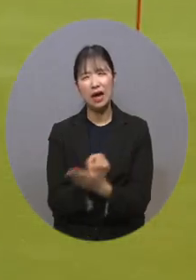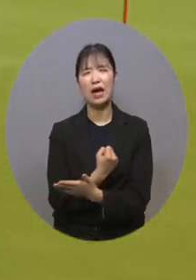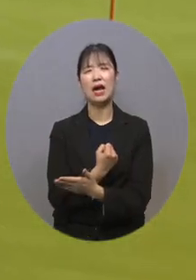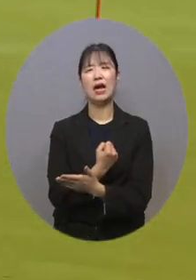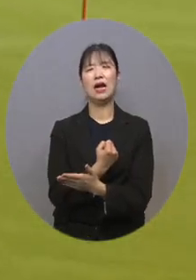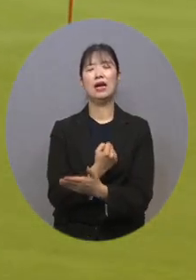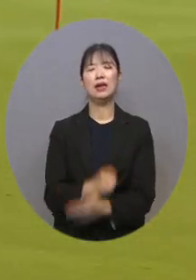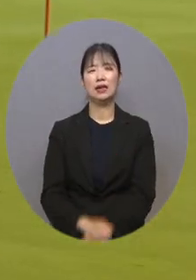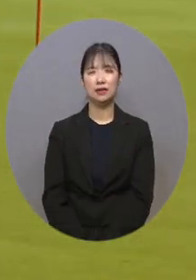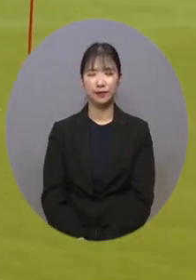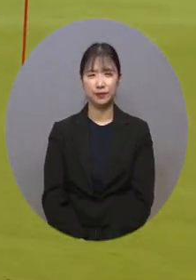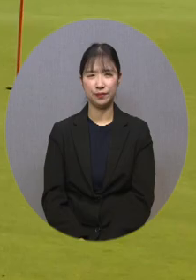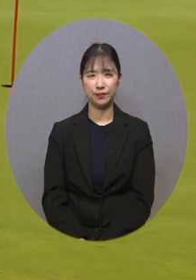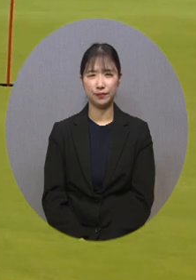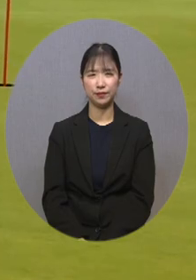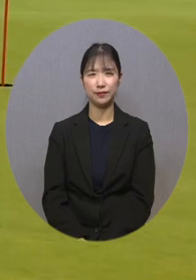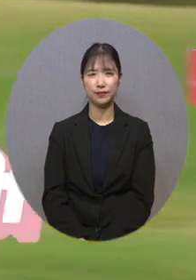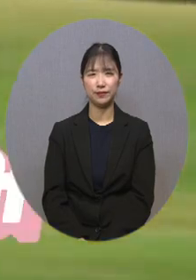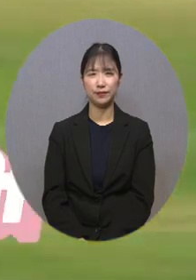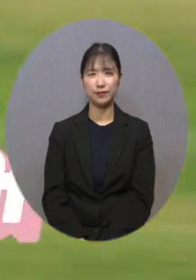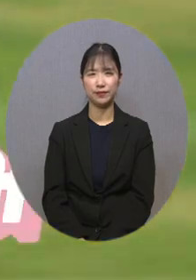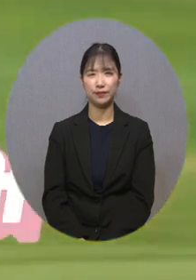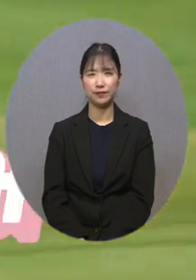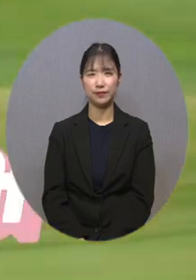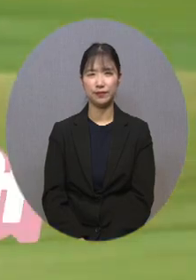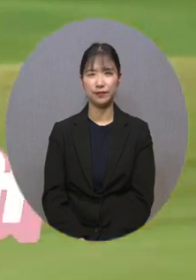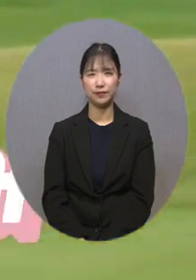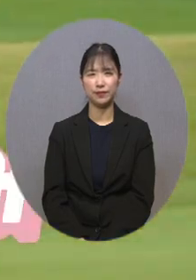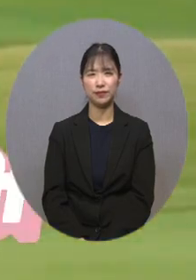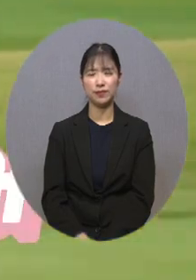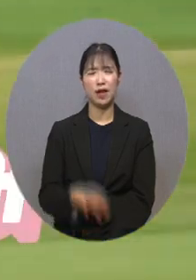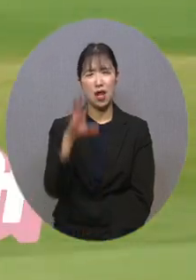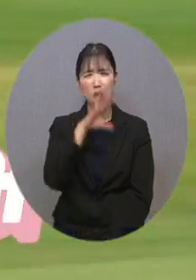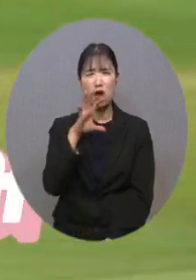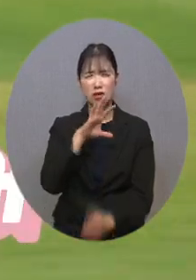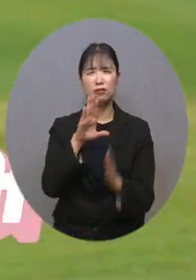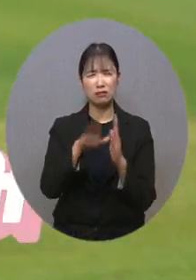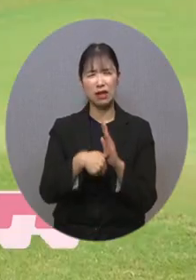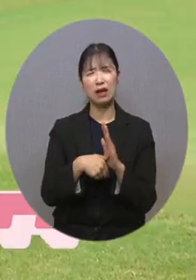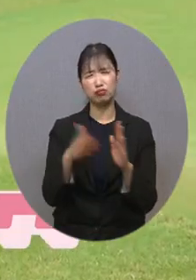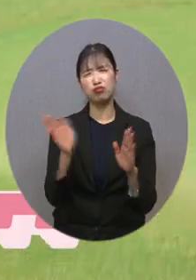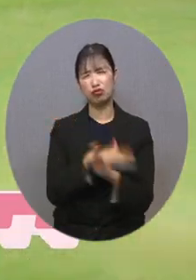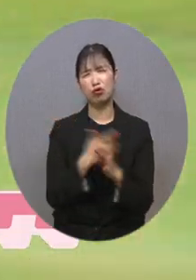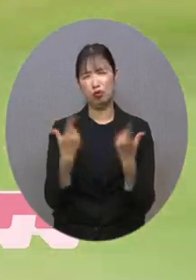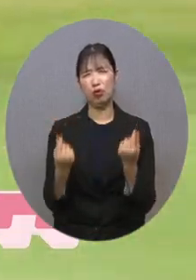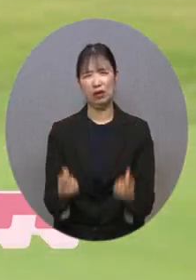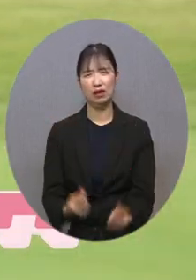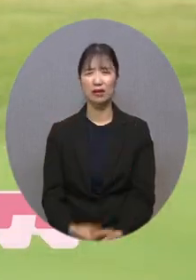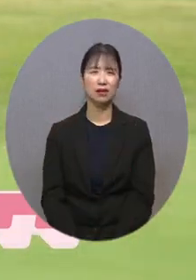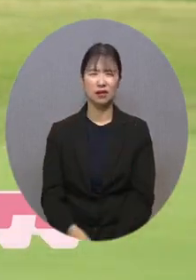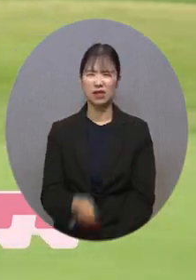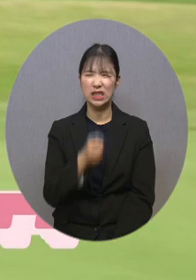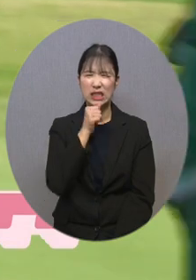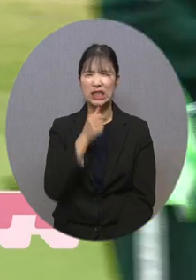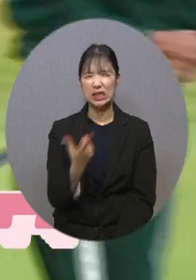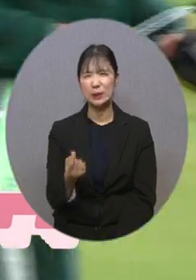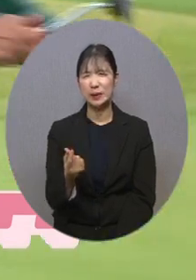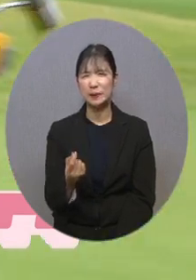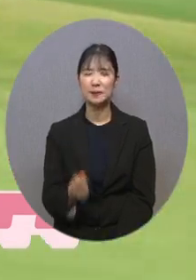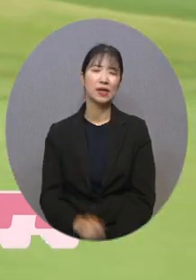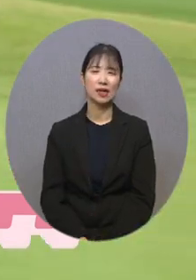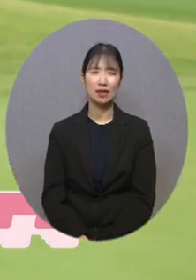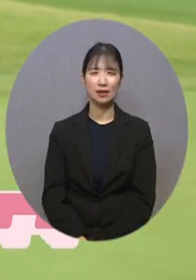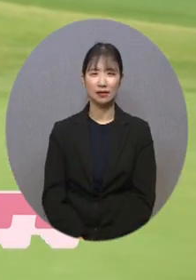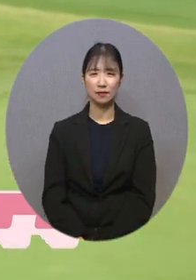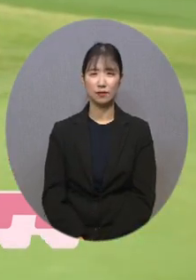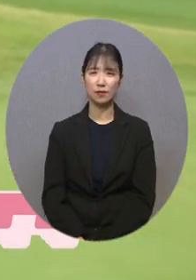아 짧았어. 아, 백스윙 할 때부터 연습할 때부터 작더라고. 작았지. 아, 나는